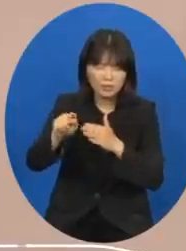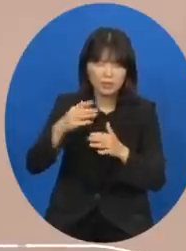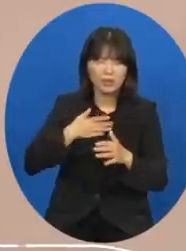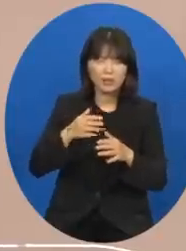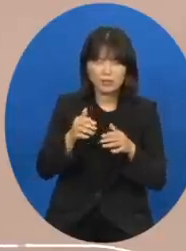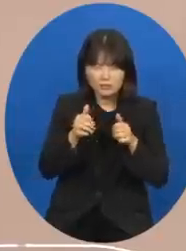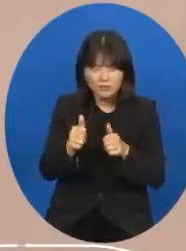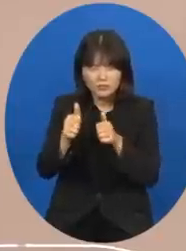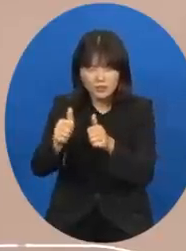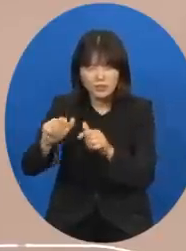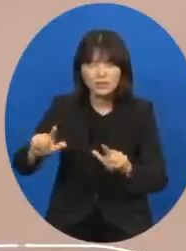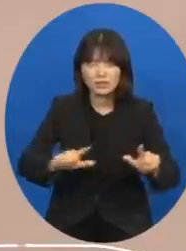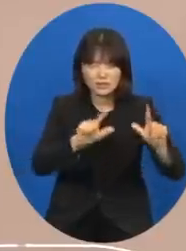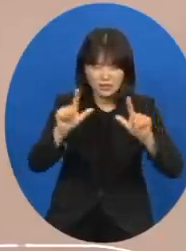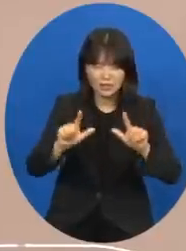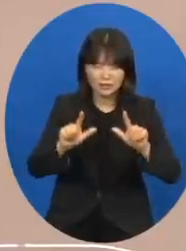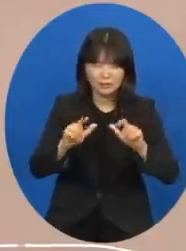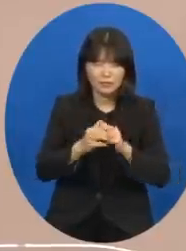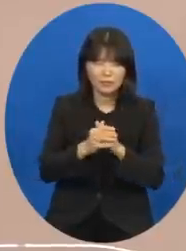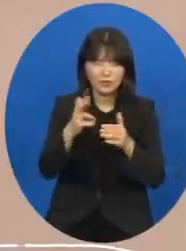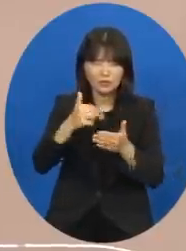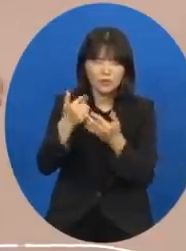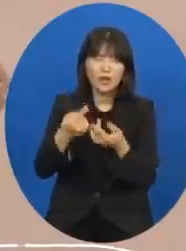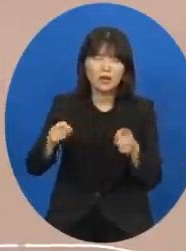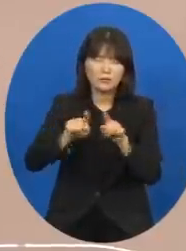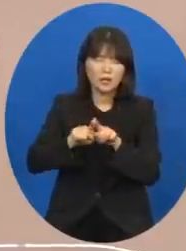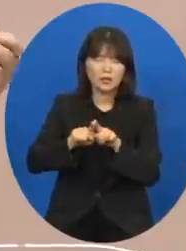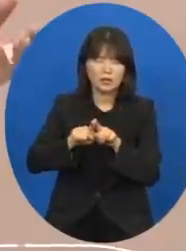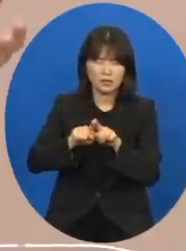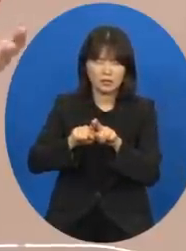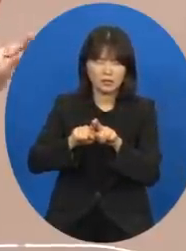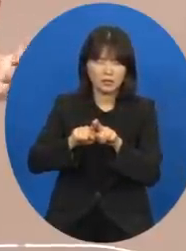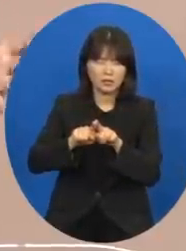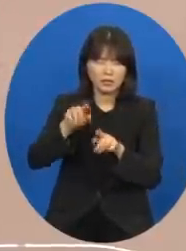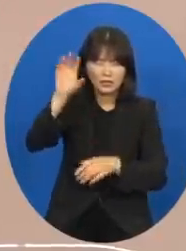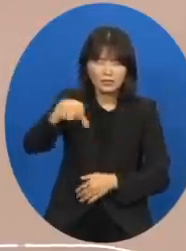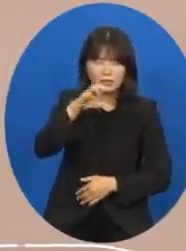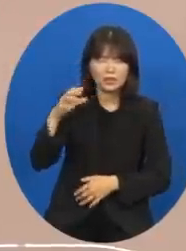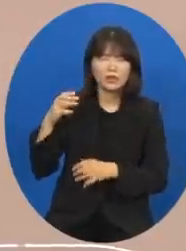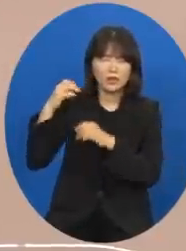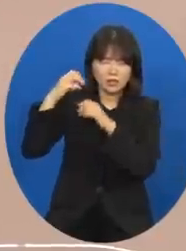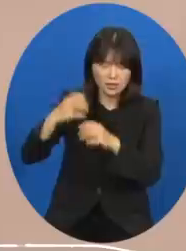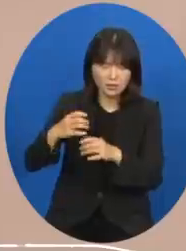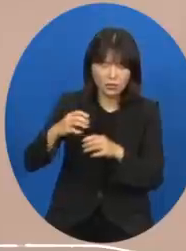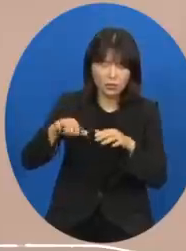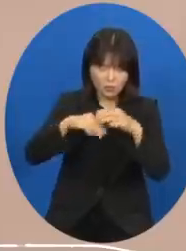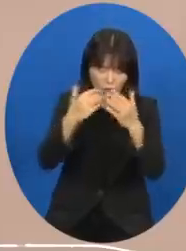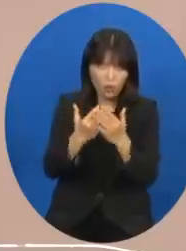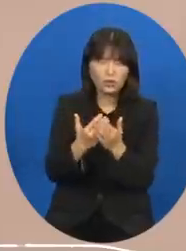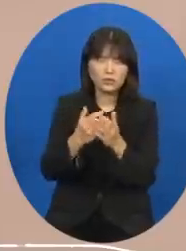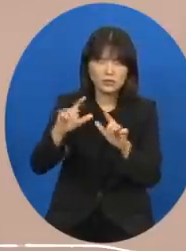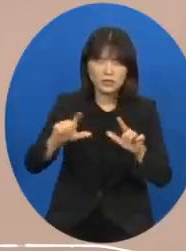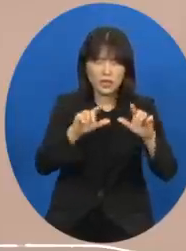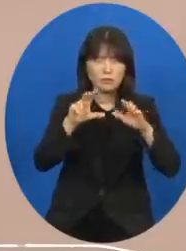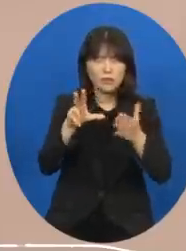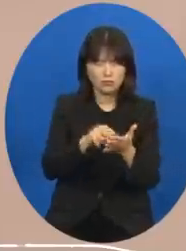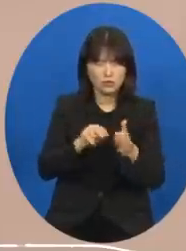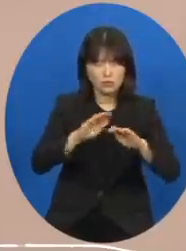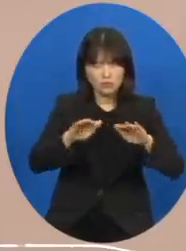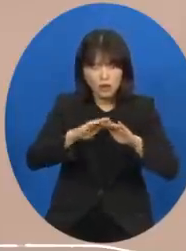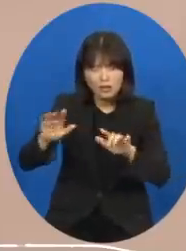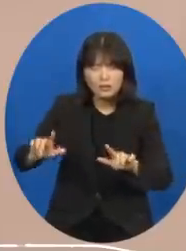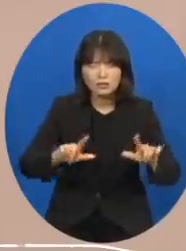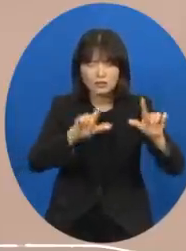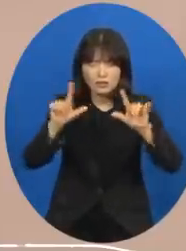삶, 주님과 함께 멍에를 메고 우리의 삶에 부딪혀오는 모든 문제들을 다 풀어가는 삶,